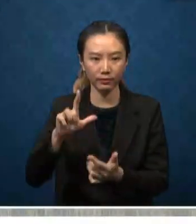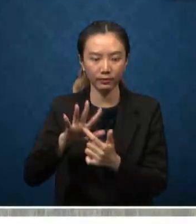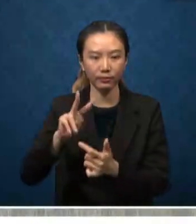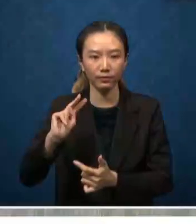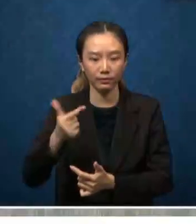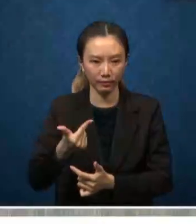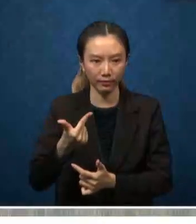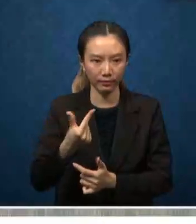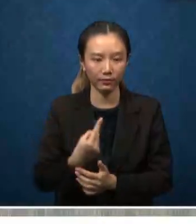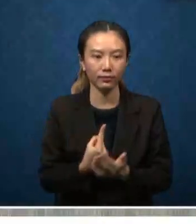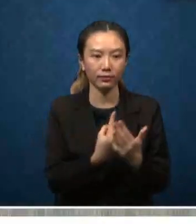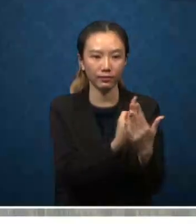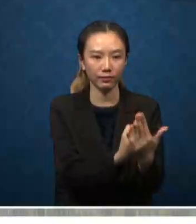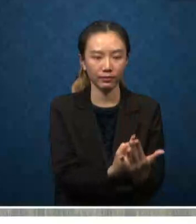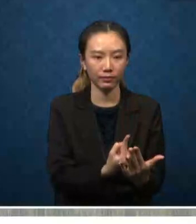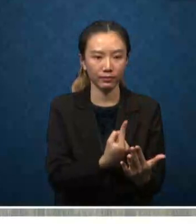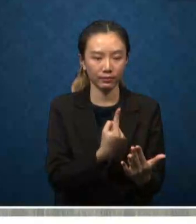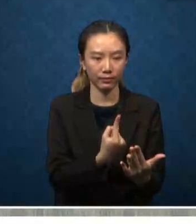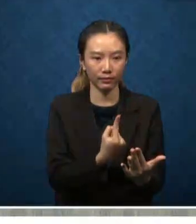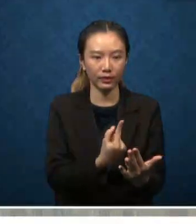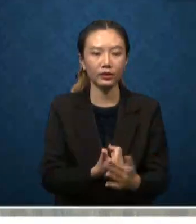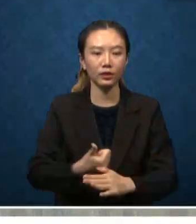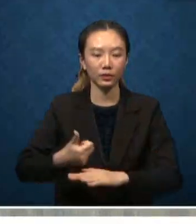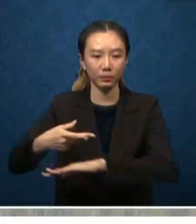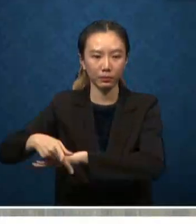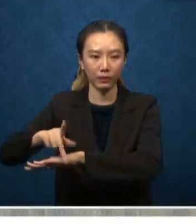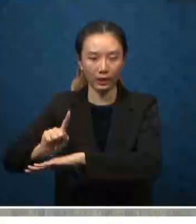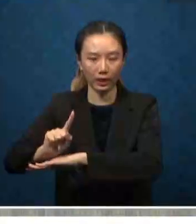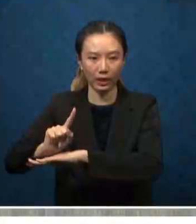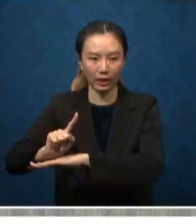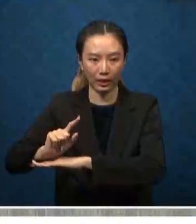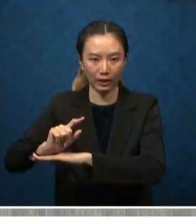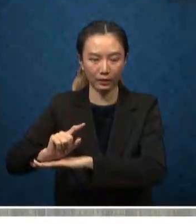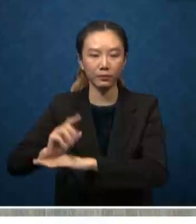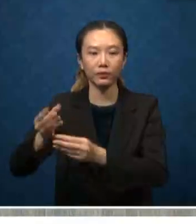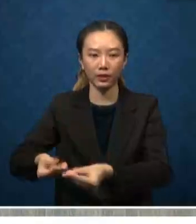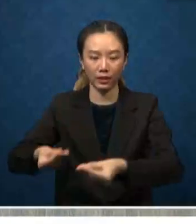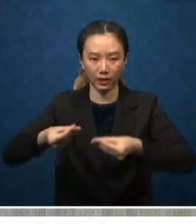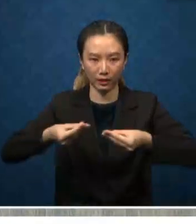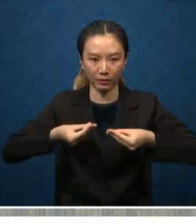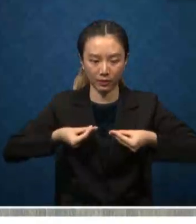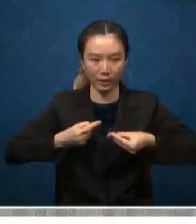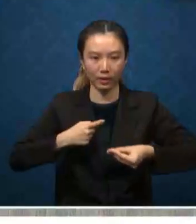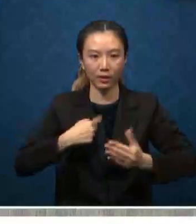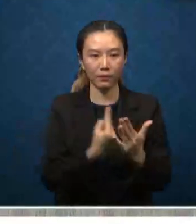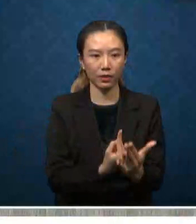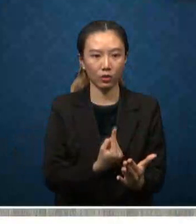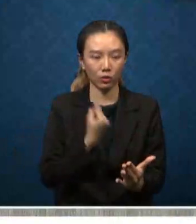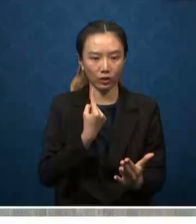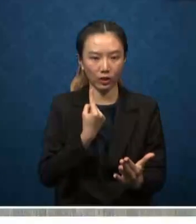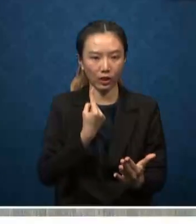รับมอบหมายจากท่านประธานคณะกรรมการให้นำเสนอผลการพิจารณาศึกษ